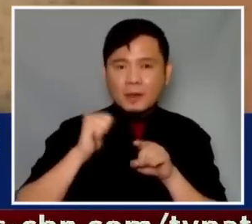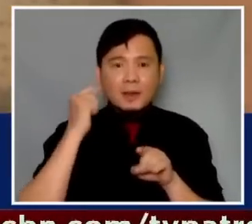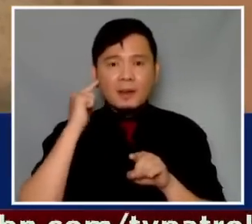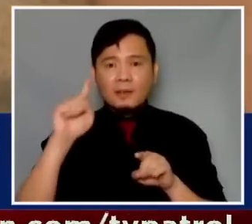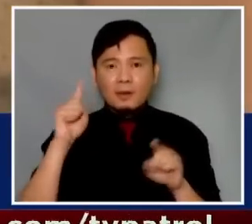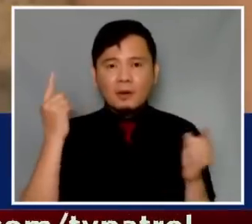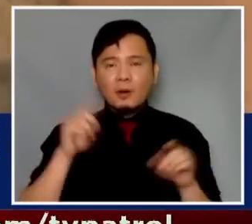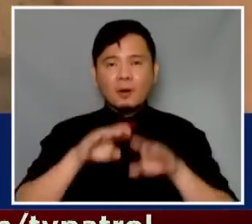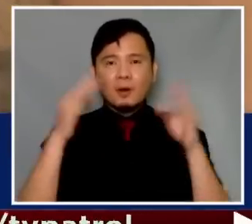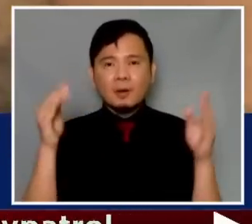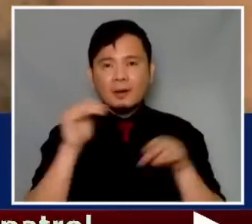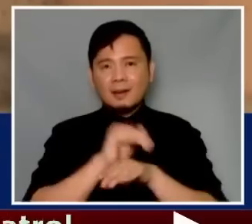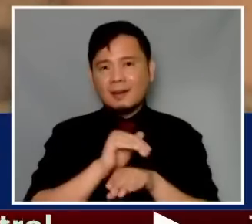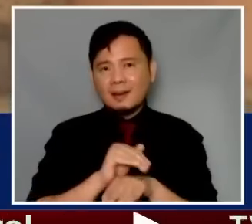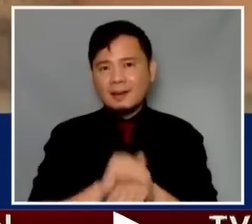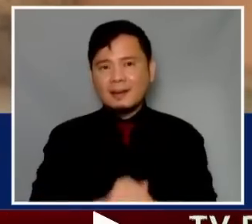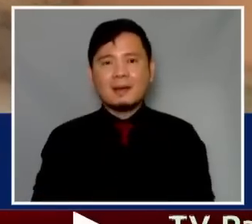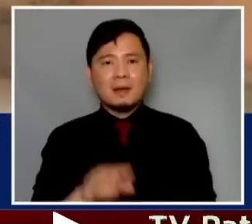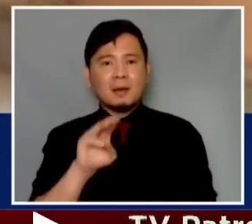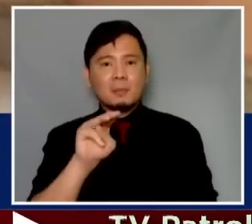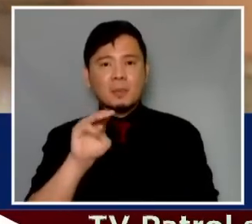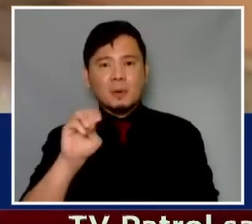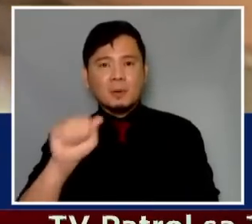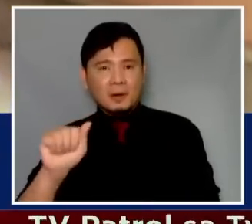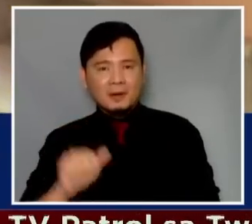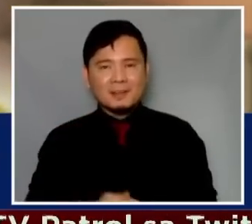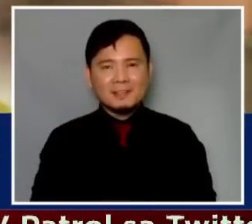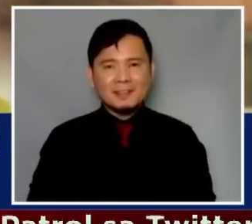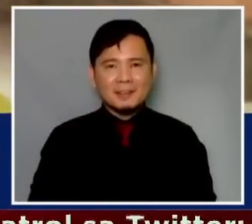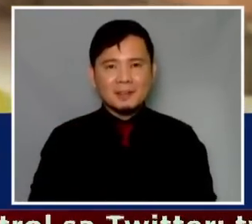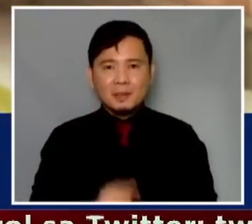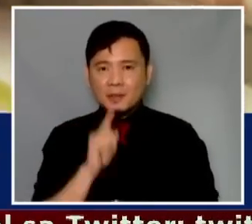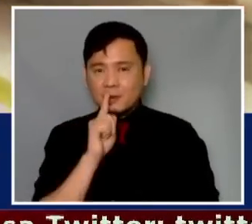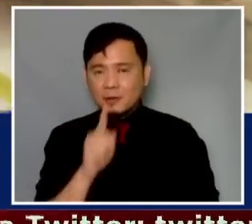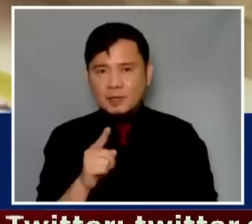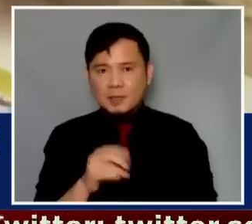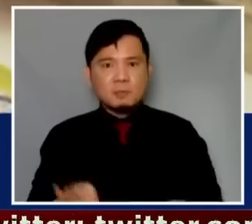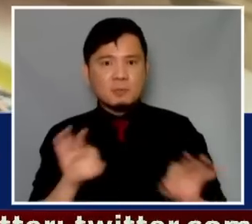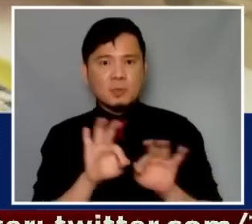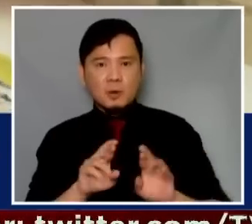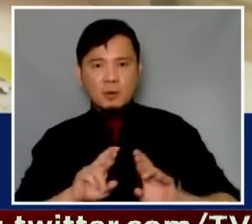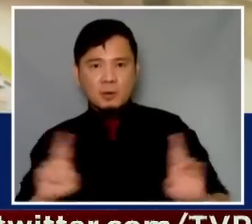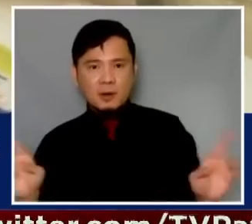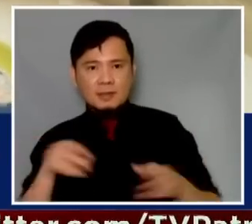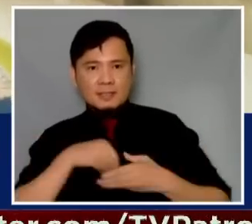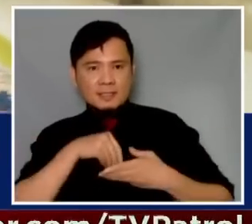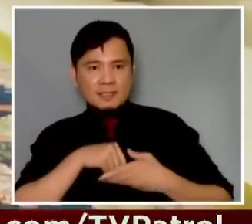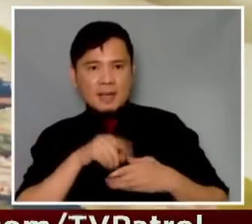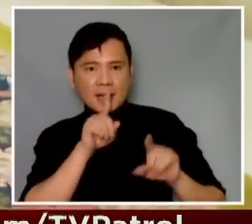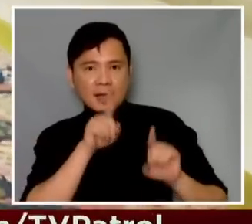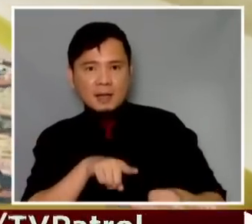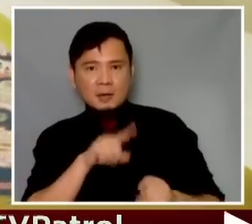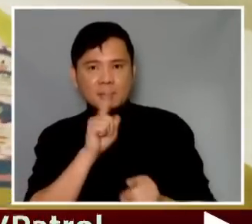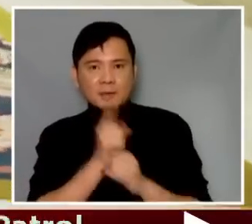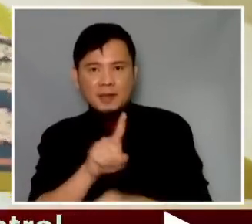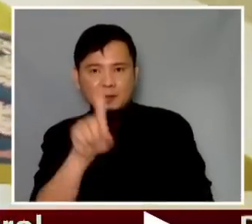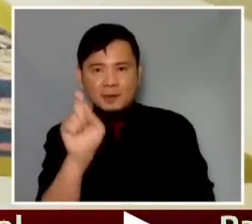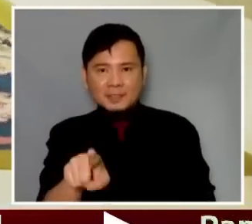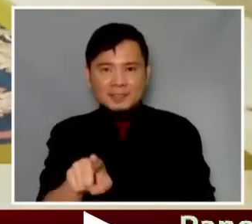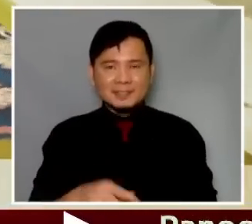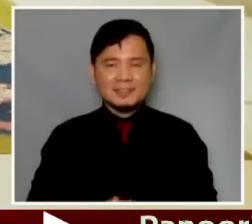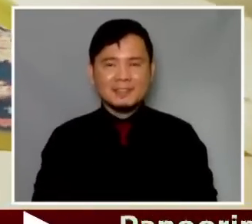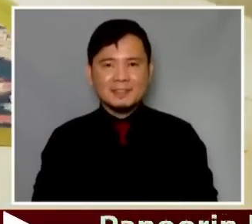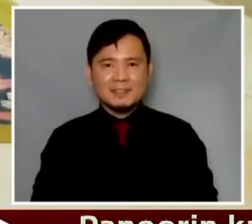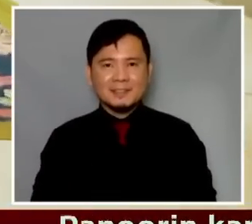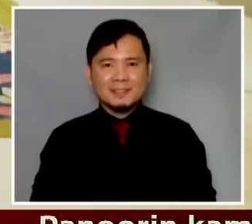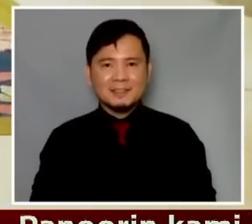Arena. Paghahandaan rin nila ang napakahalagang question and answer portion. Diane Castillejo, ABS-CBN